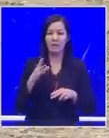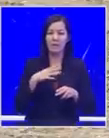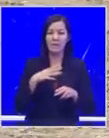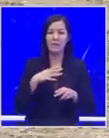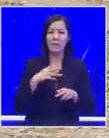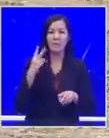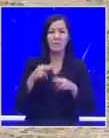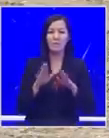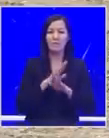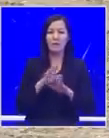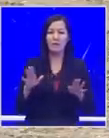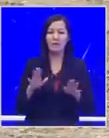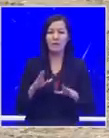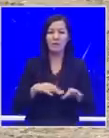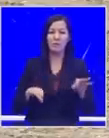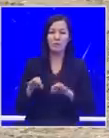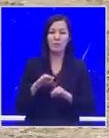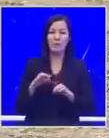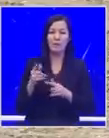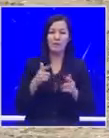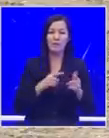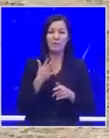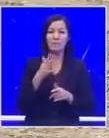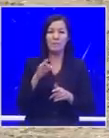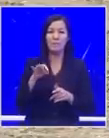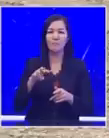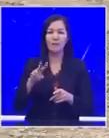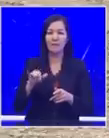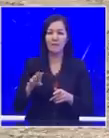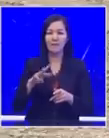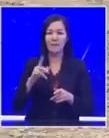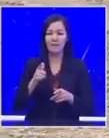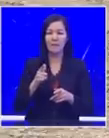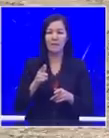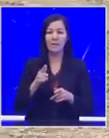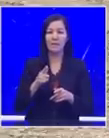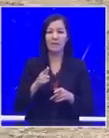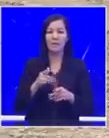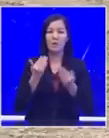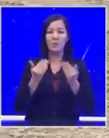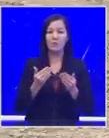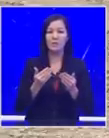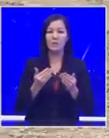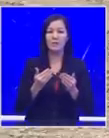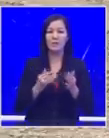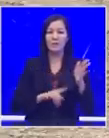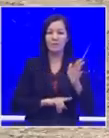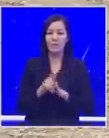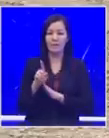көрдік, соған біз жобалар жасағанбыз. 5 миллиард теңгеге енді бұйырса осы екінші жарты жылдықта